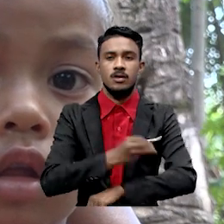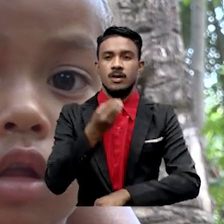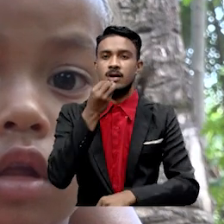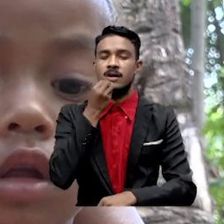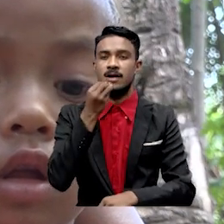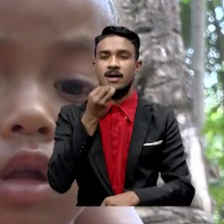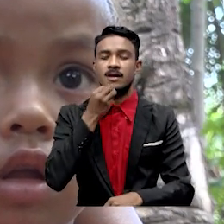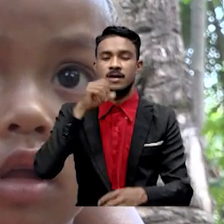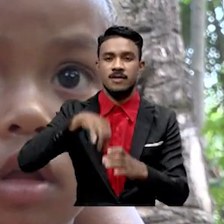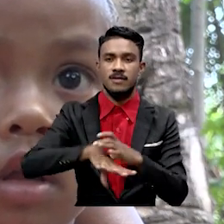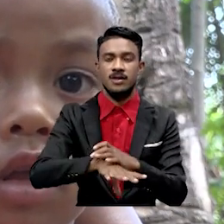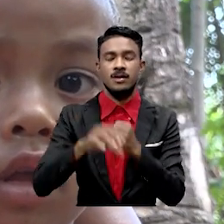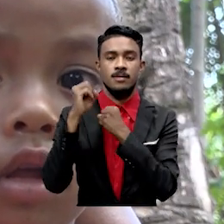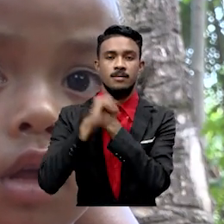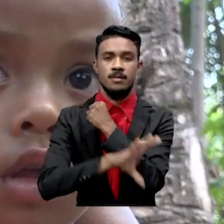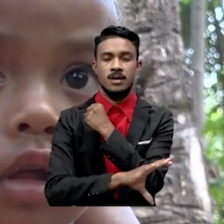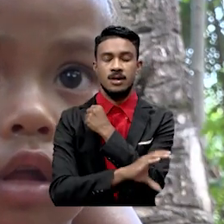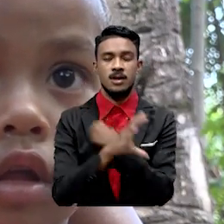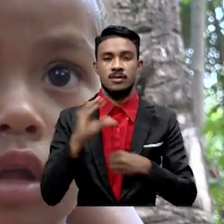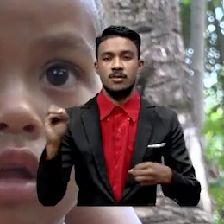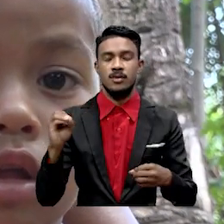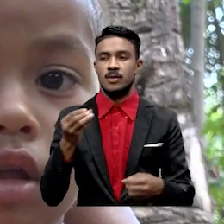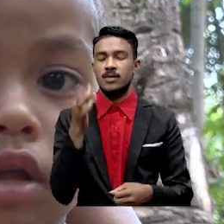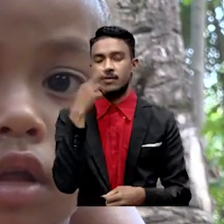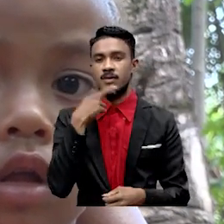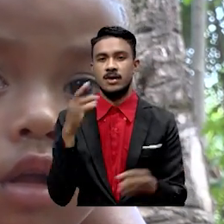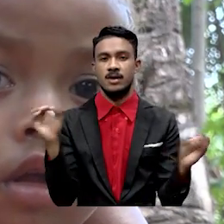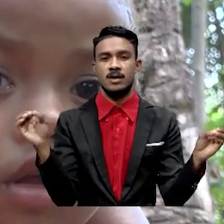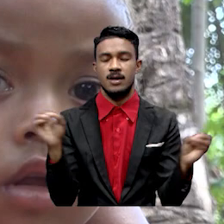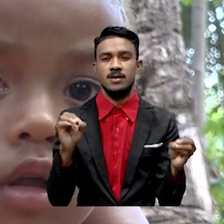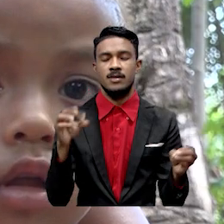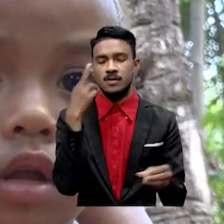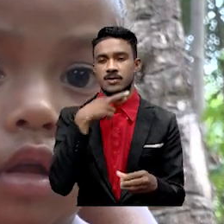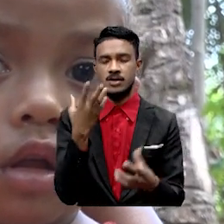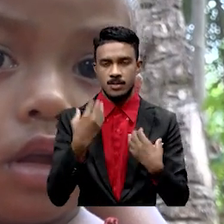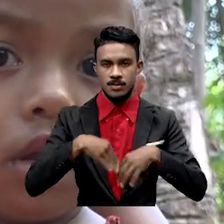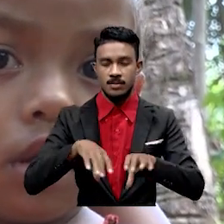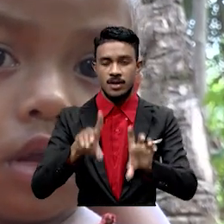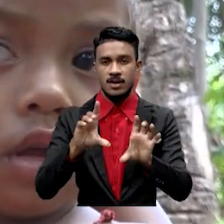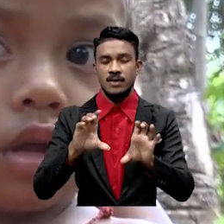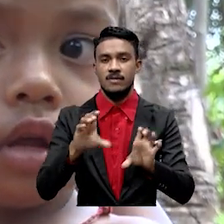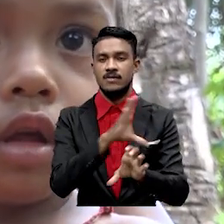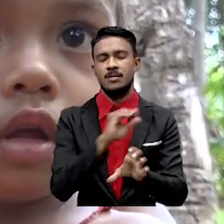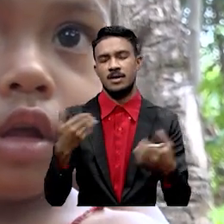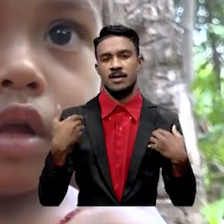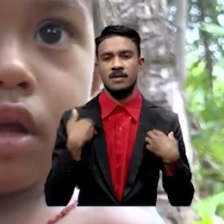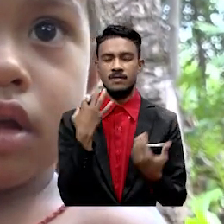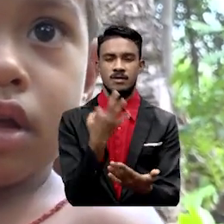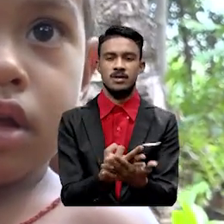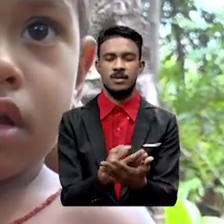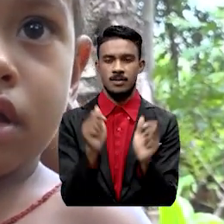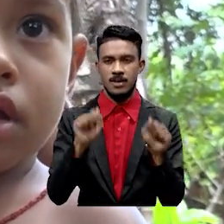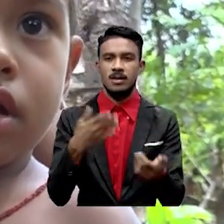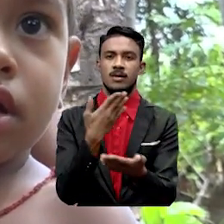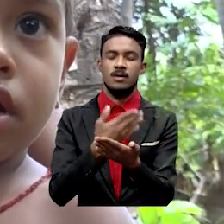ta kontas atu ha ba ni la he fos ni as ke tsali ni ho di ba fam fali tempo sa ba fam fali ho di